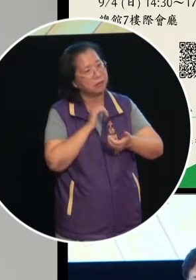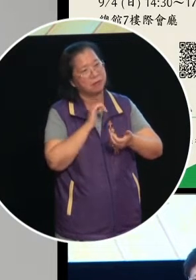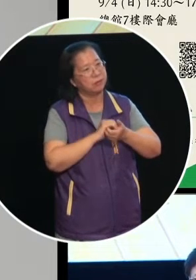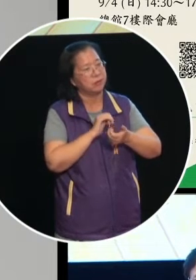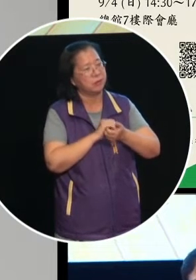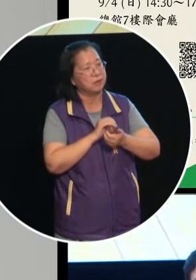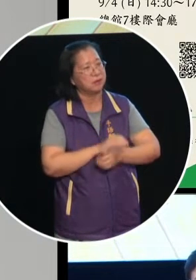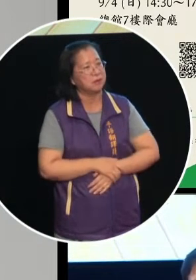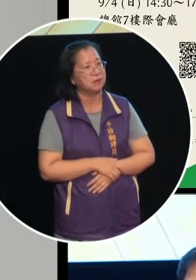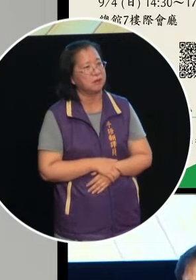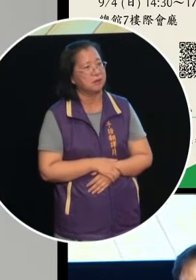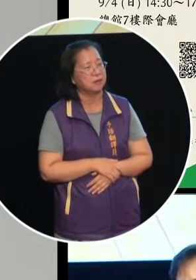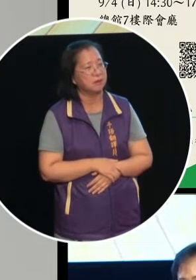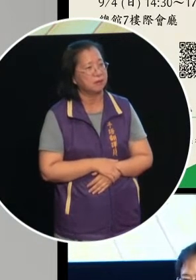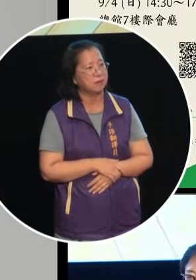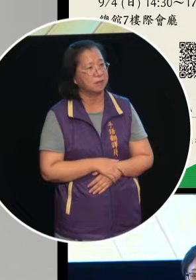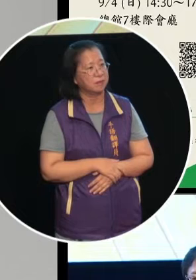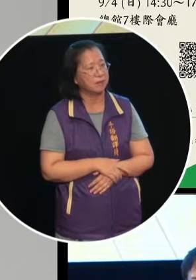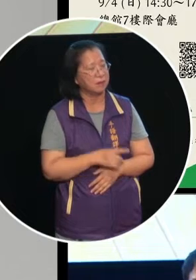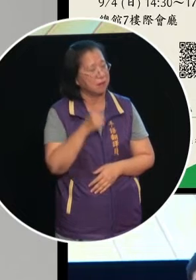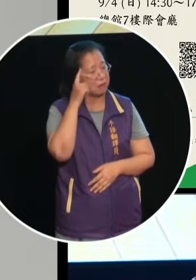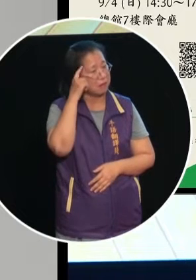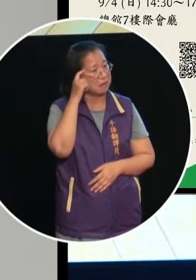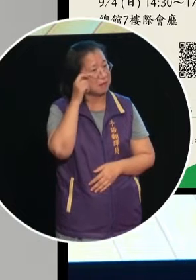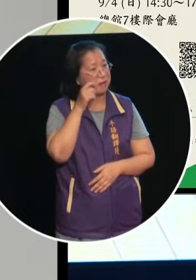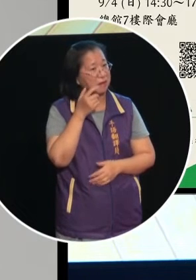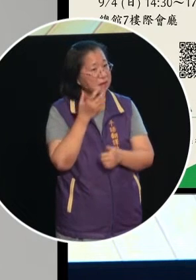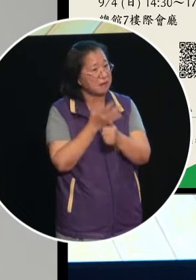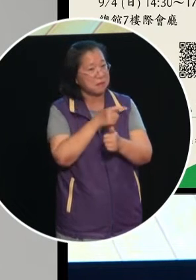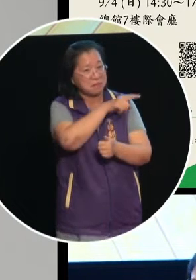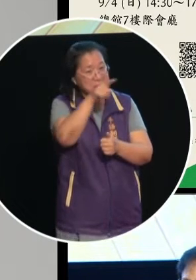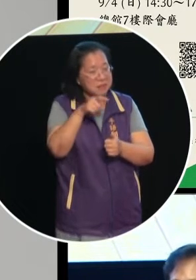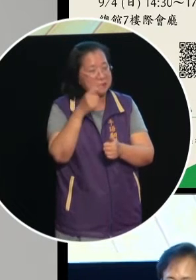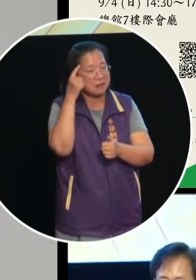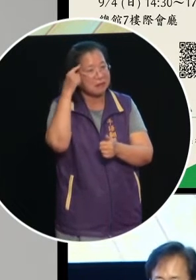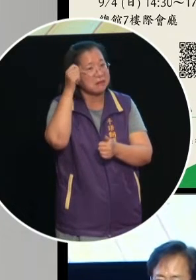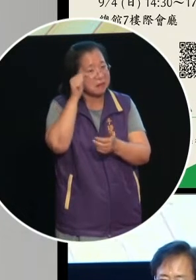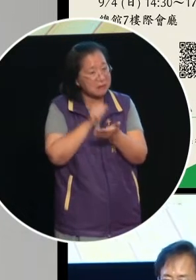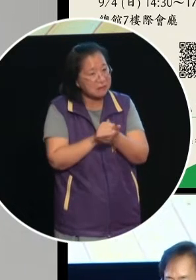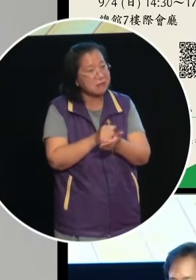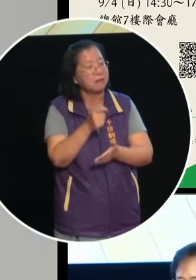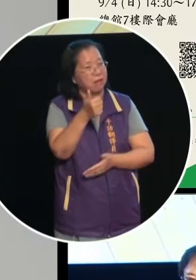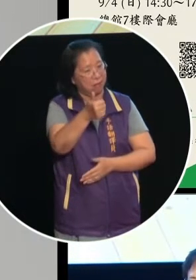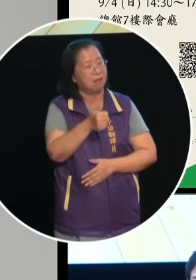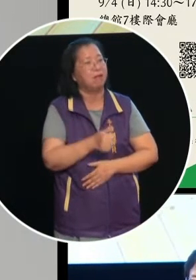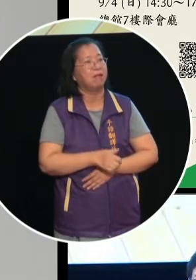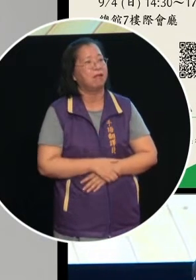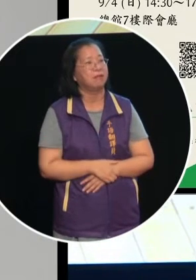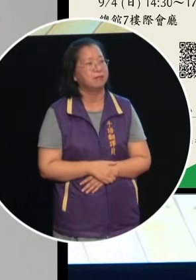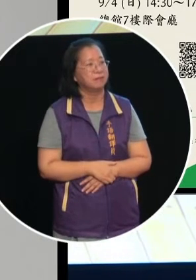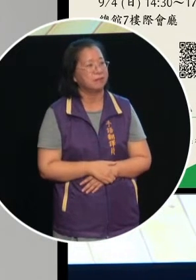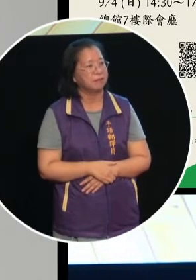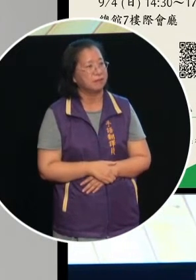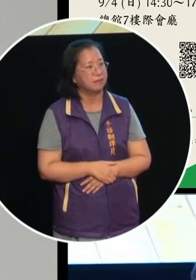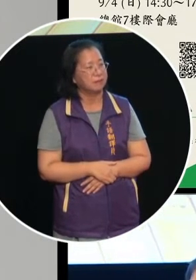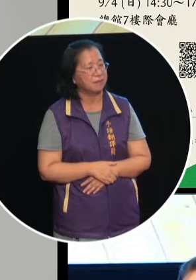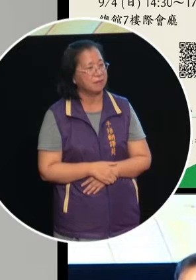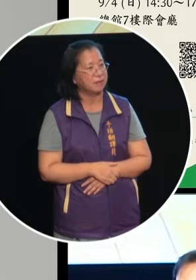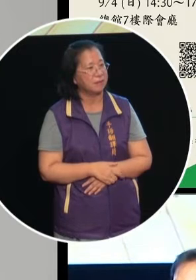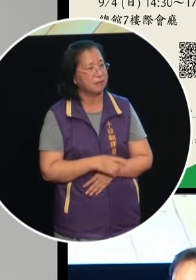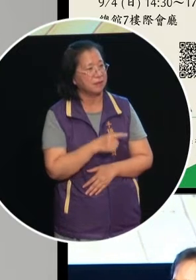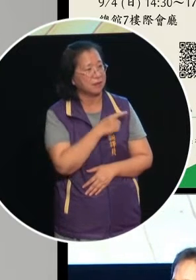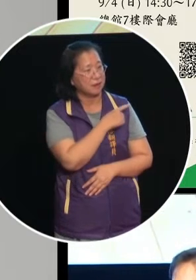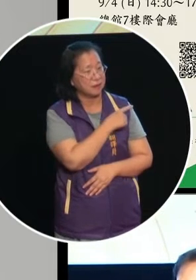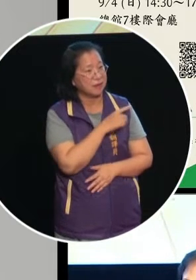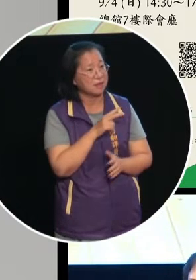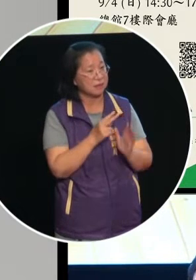断的人，但是给人的印象就是好人。那安倍先生想到讲，想要讲就讲，很讲直接，很讲